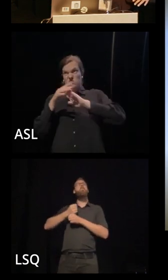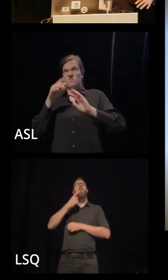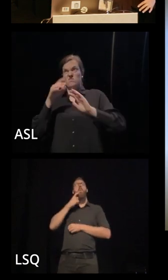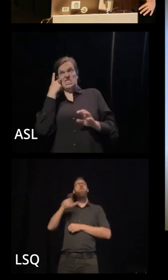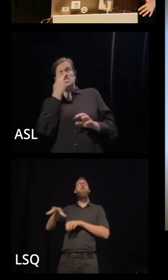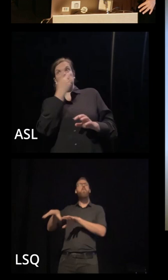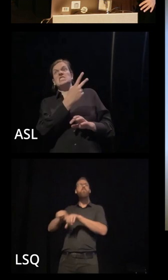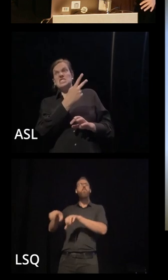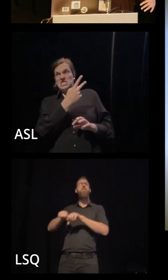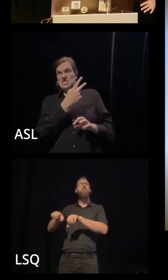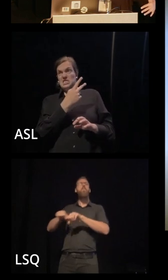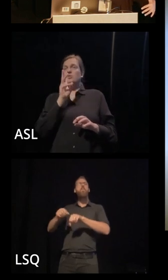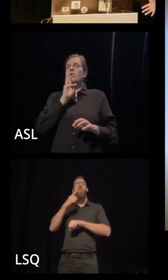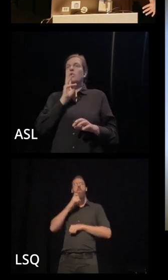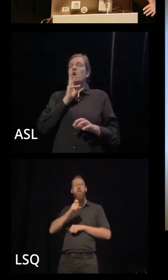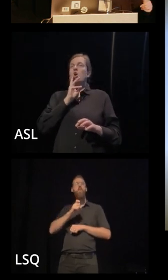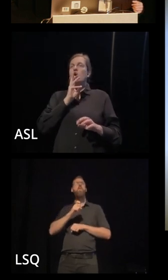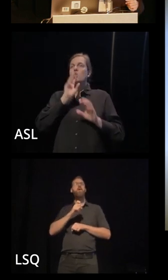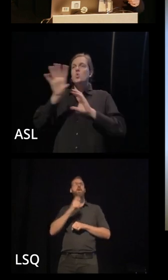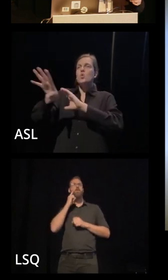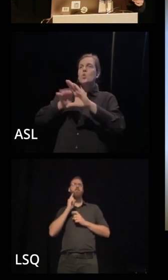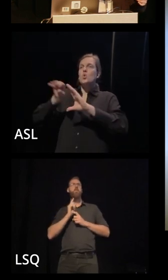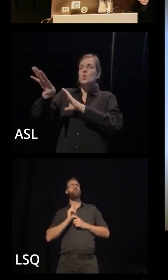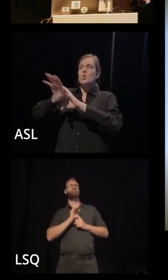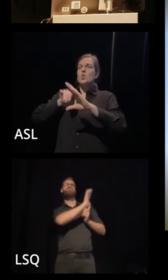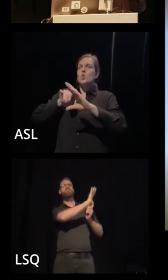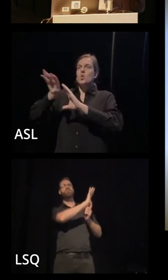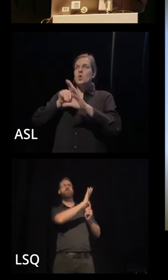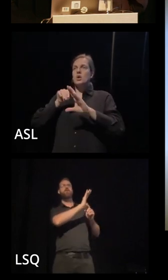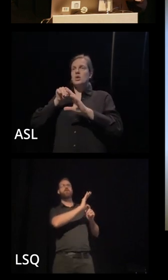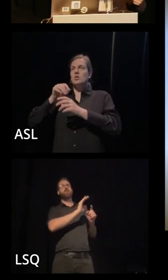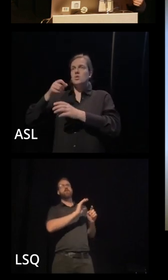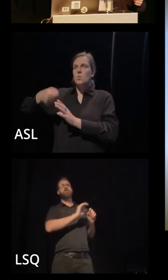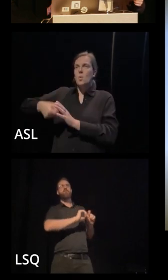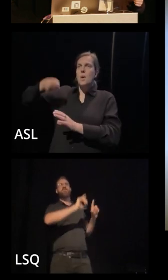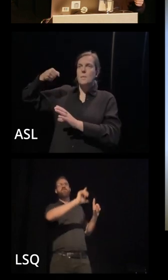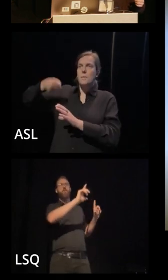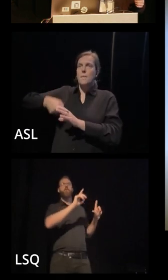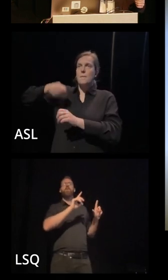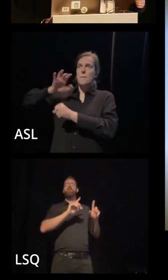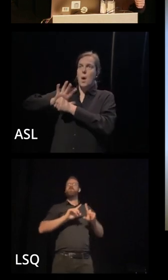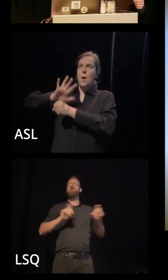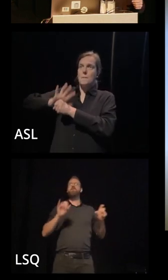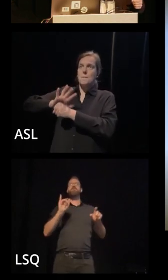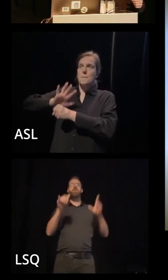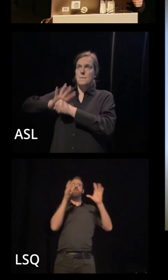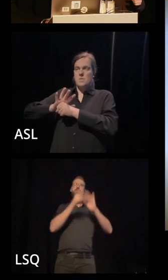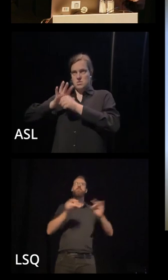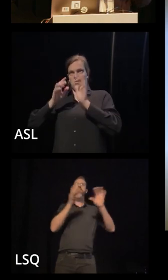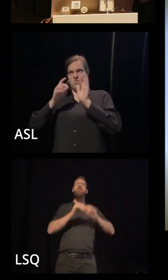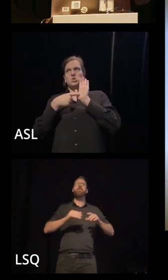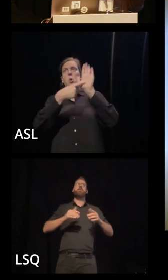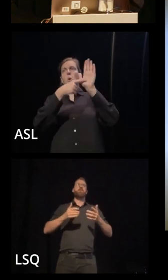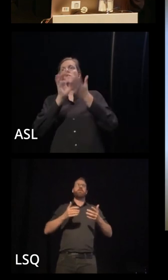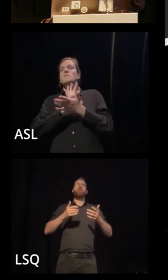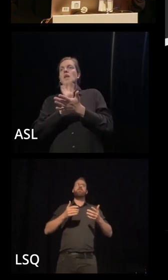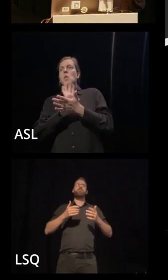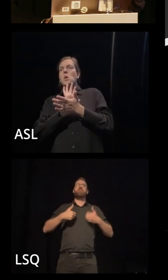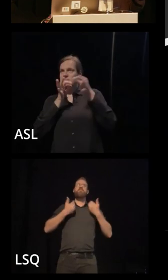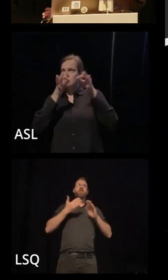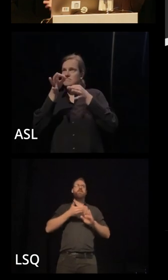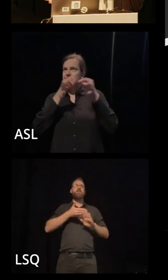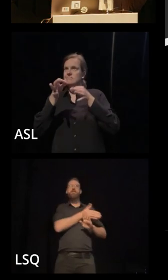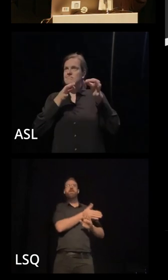murs de projection, 105 conteneurs maritimes en arrière-plan. Et bref, on racontait un peu l'histoire maritime de Montréal. Pour créer